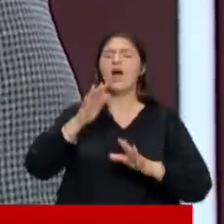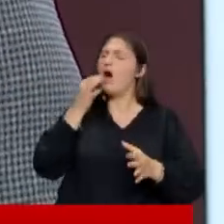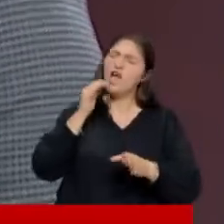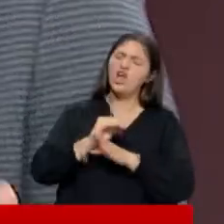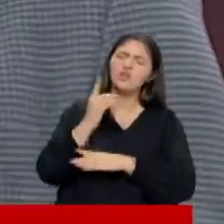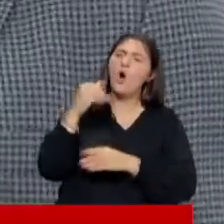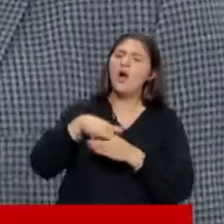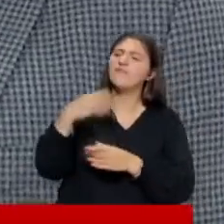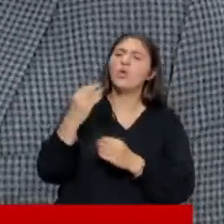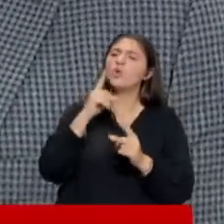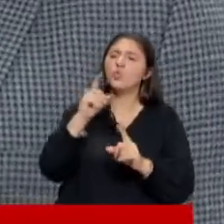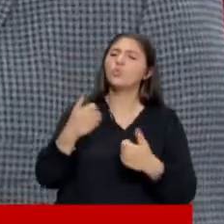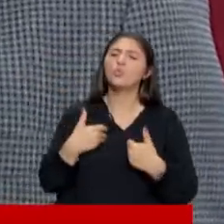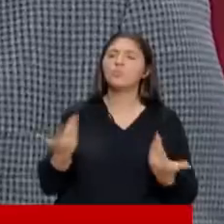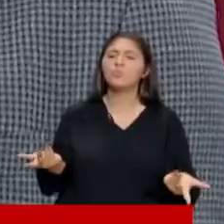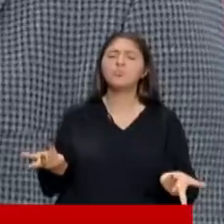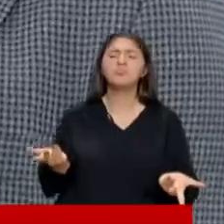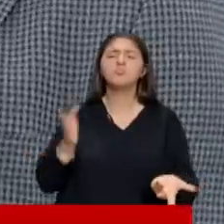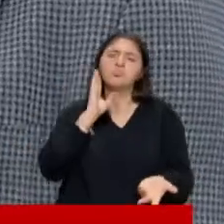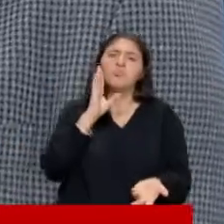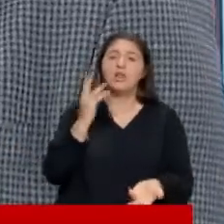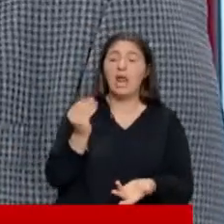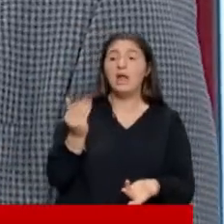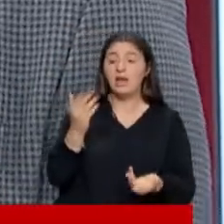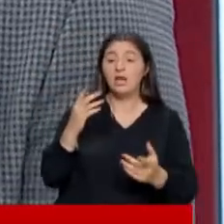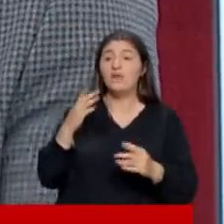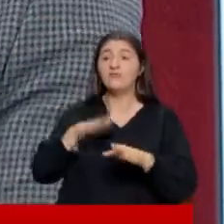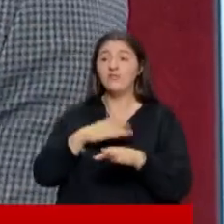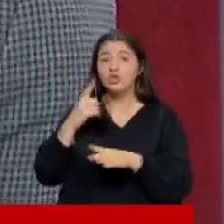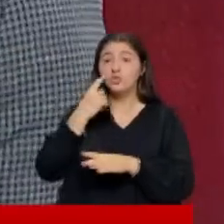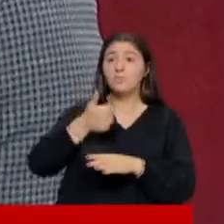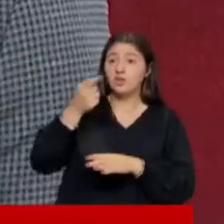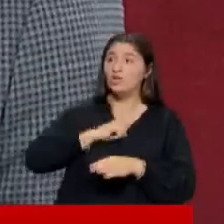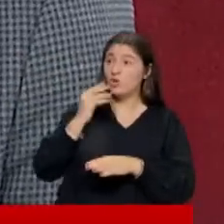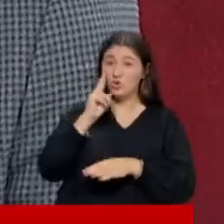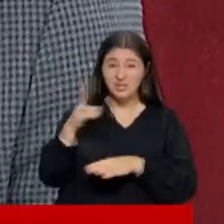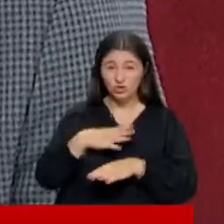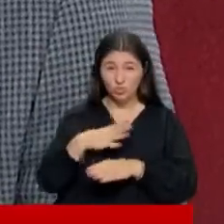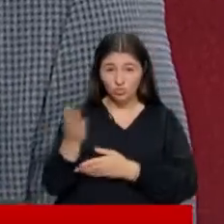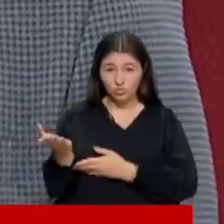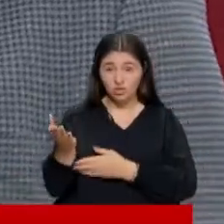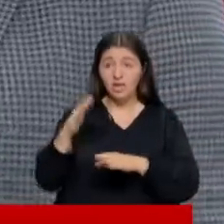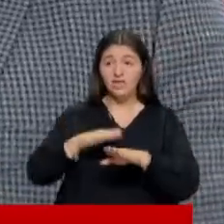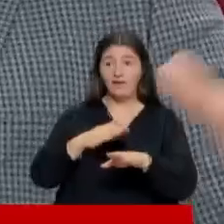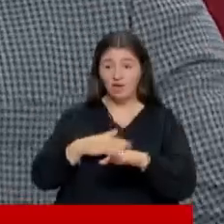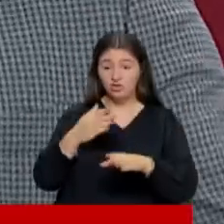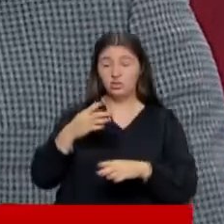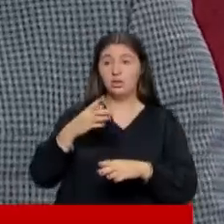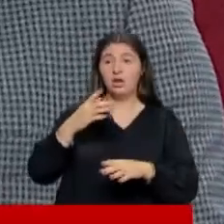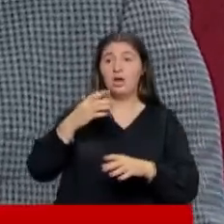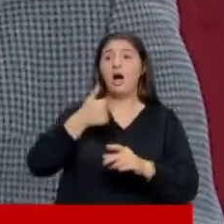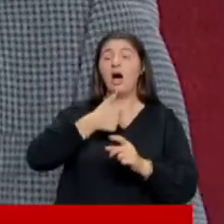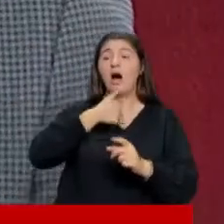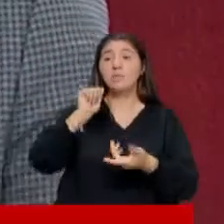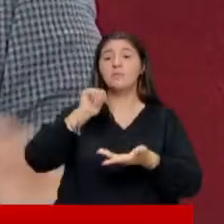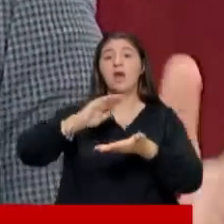yaşayan bir seçmen olarak soruyorum ya Mansur yavaş'ı cumhurbaşkanı adayı olarak görmek istiyordunuz Mansur Yavaş abimin